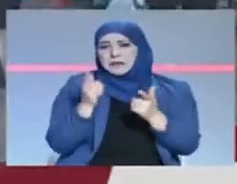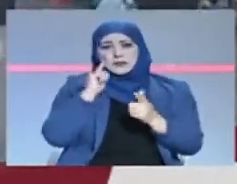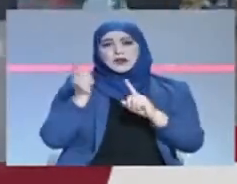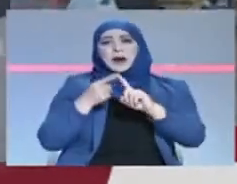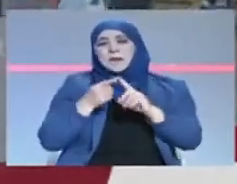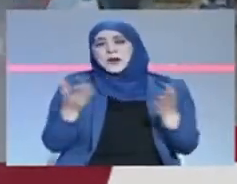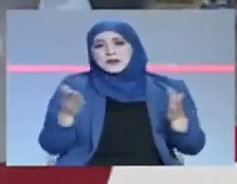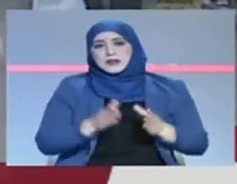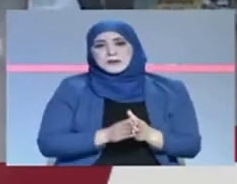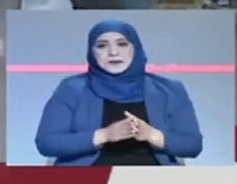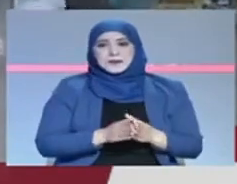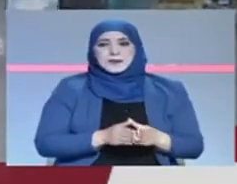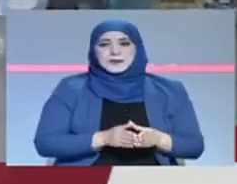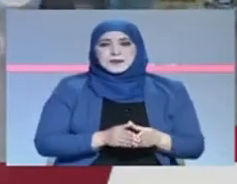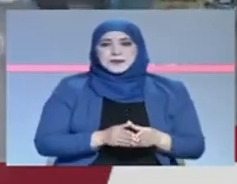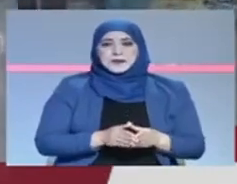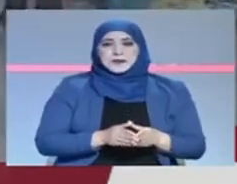تهورك